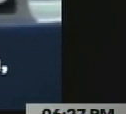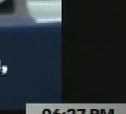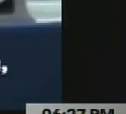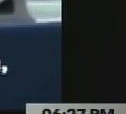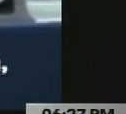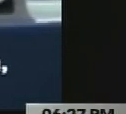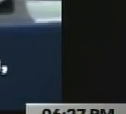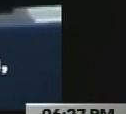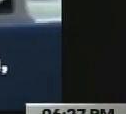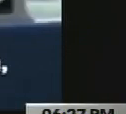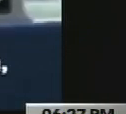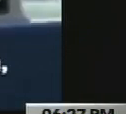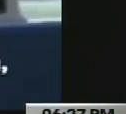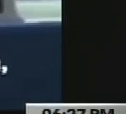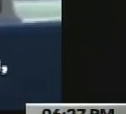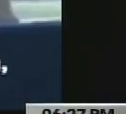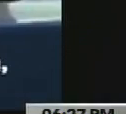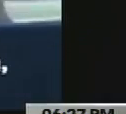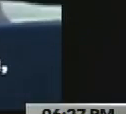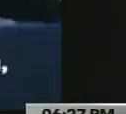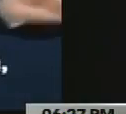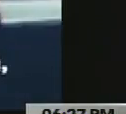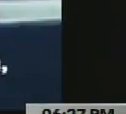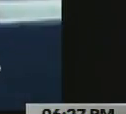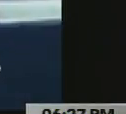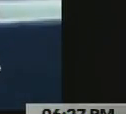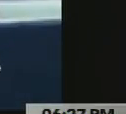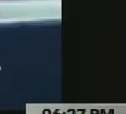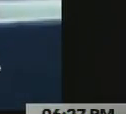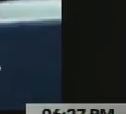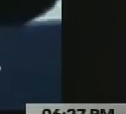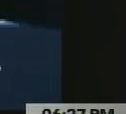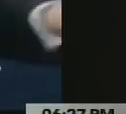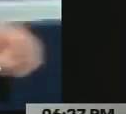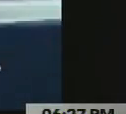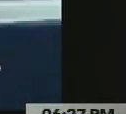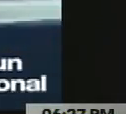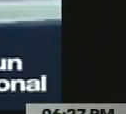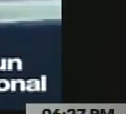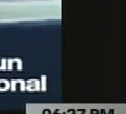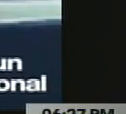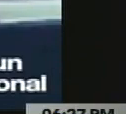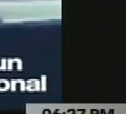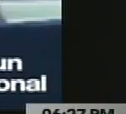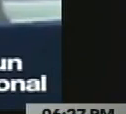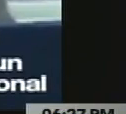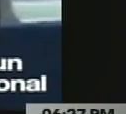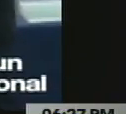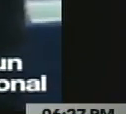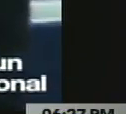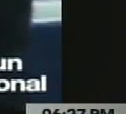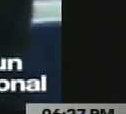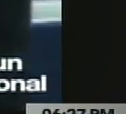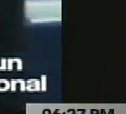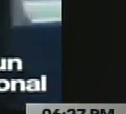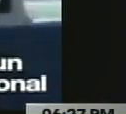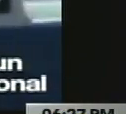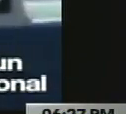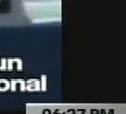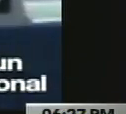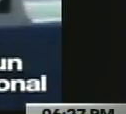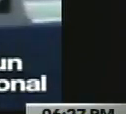l'ont fait au Guatemala, comme ils l'ont fait au Brésil, comme ils l'ont fait au Honduras, et que tout ceci n'est qu'un moment de